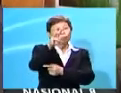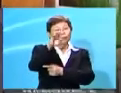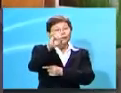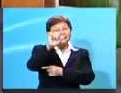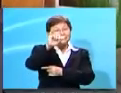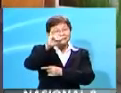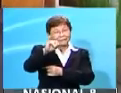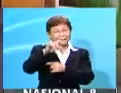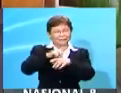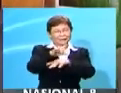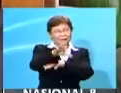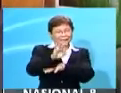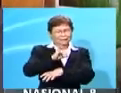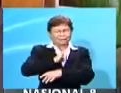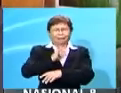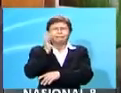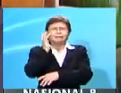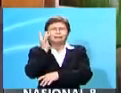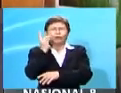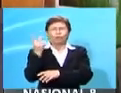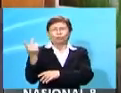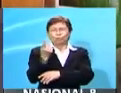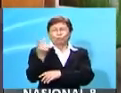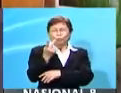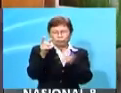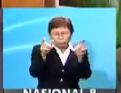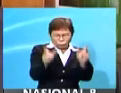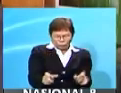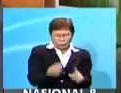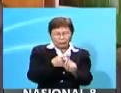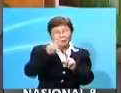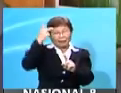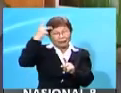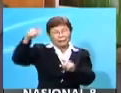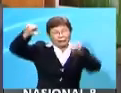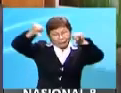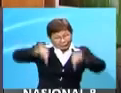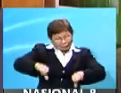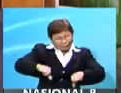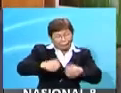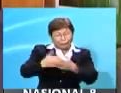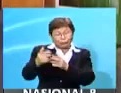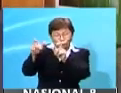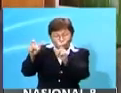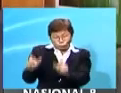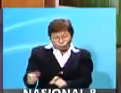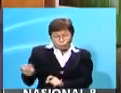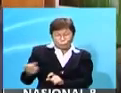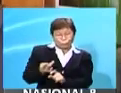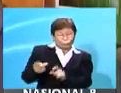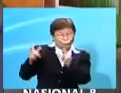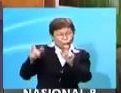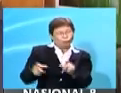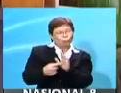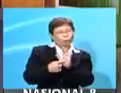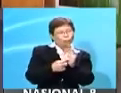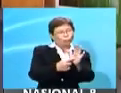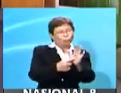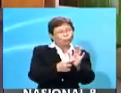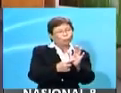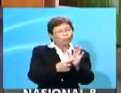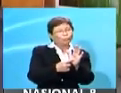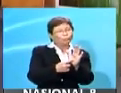dilantik kami pun tak sangka dua daripada Kelantan walaupun Negeri kalah tetapi menunjukkan